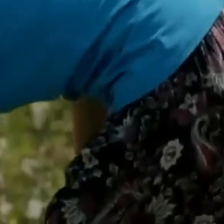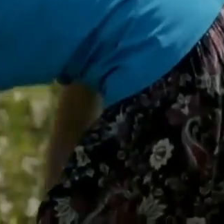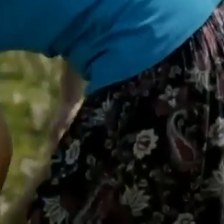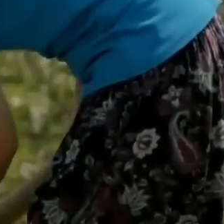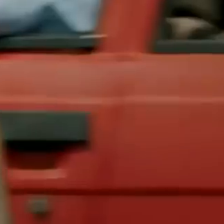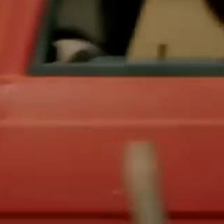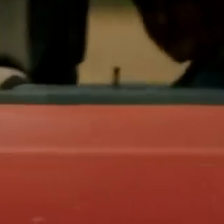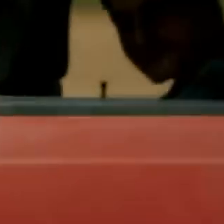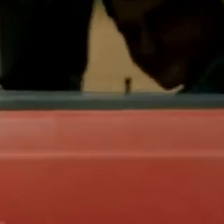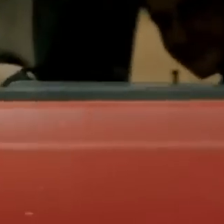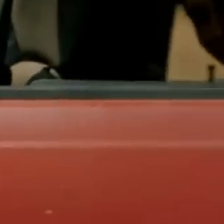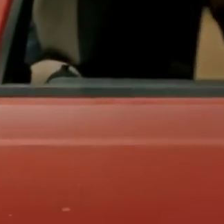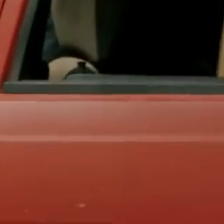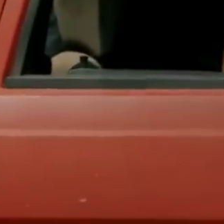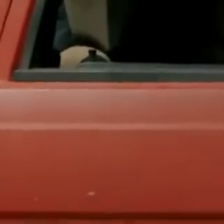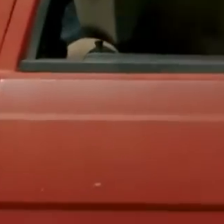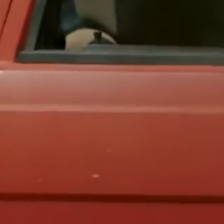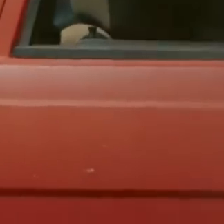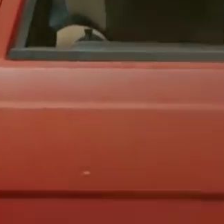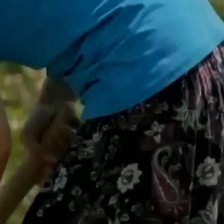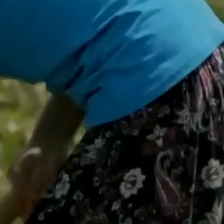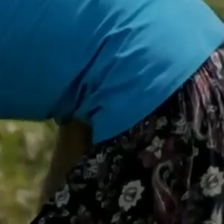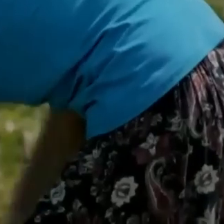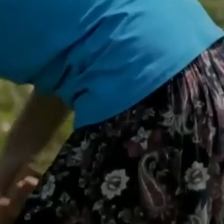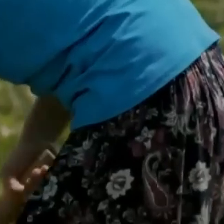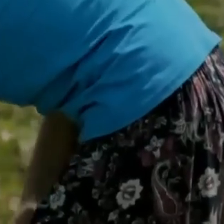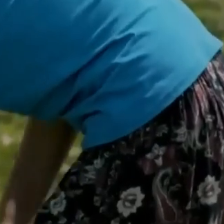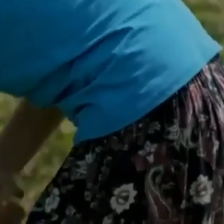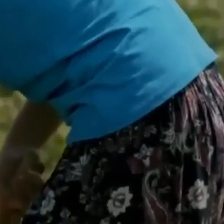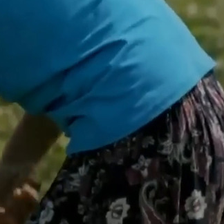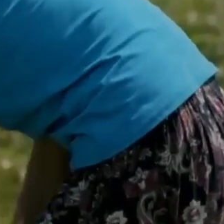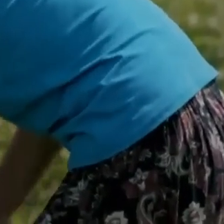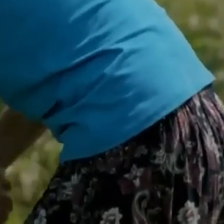Konca'nın çalıştığı tarlanın önünden kolunu camdan çıkarmış havalı havalı geçiyor.